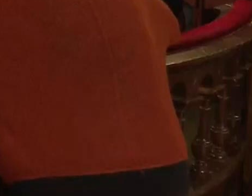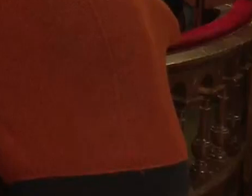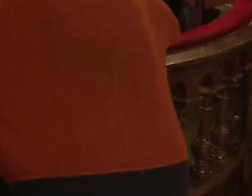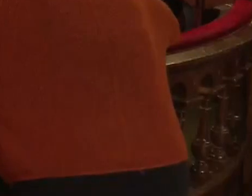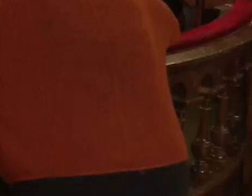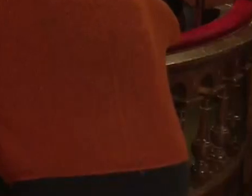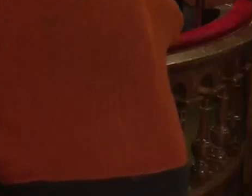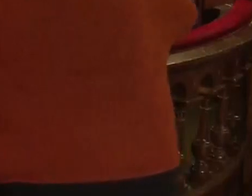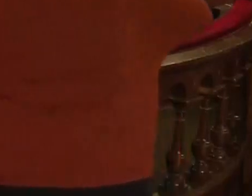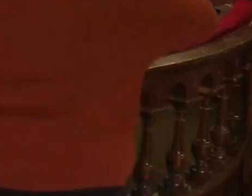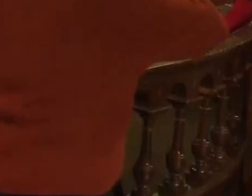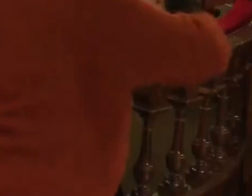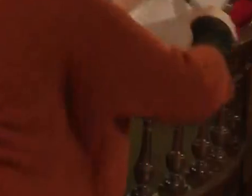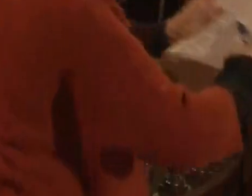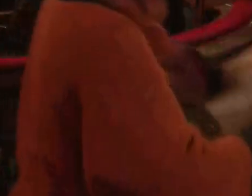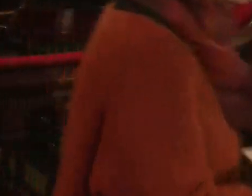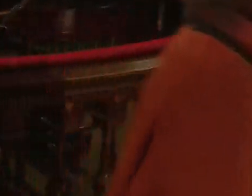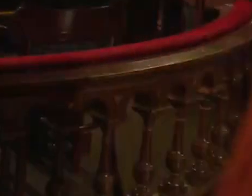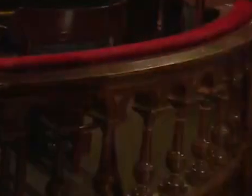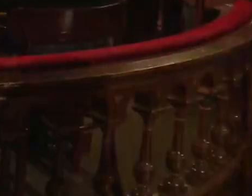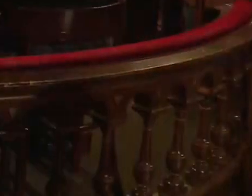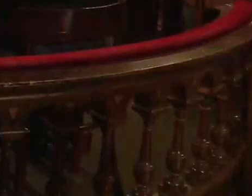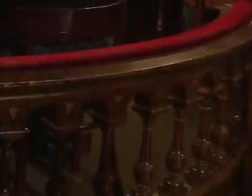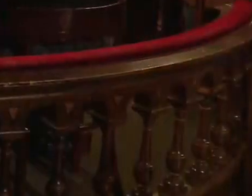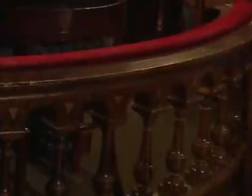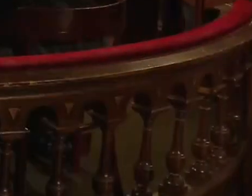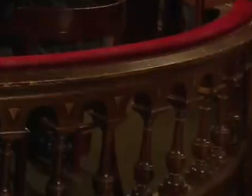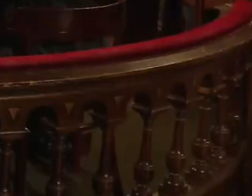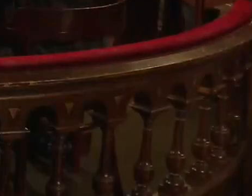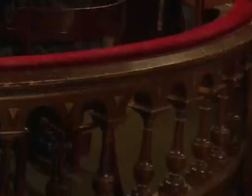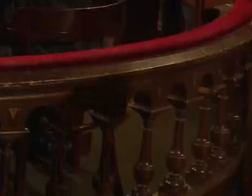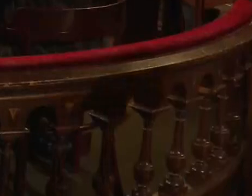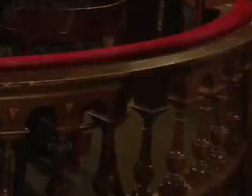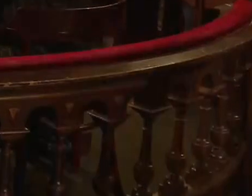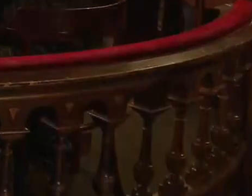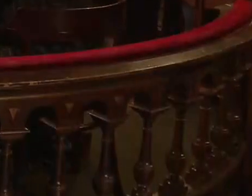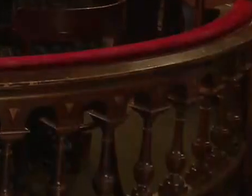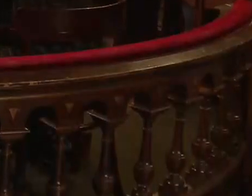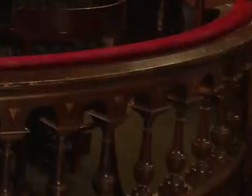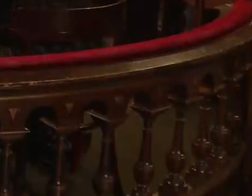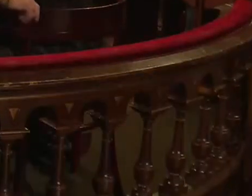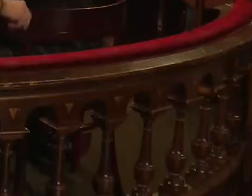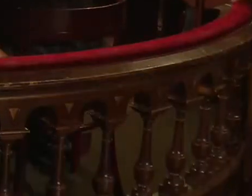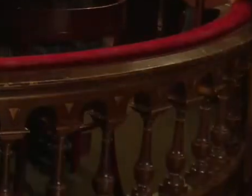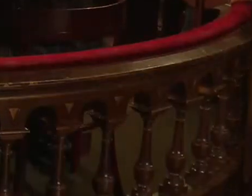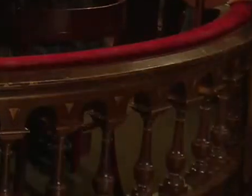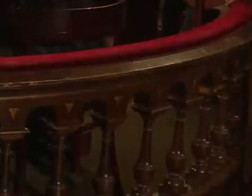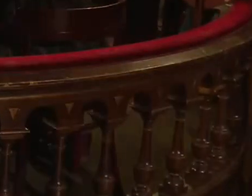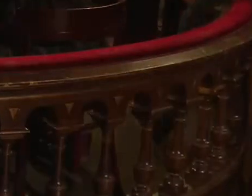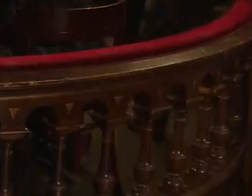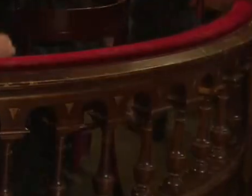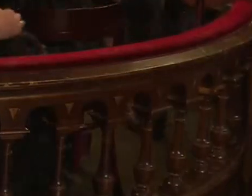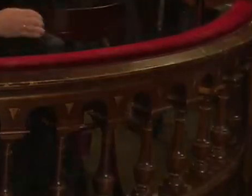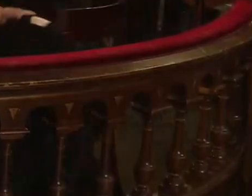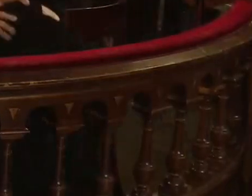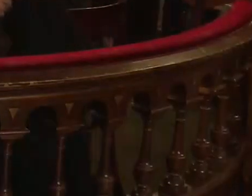Ara vindrà, suposo que venen tots els regidors. I comencem el ple. Endavant.